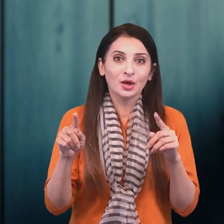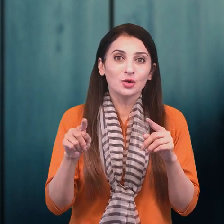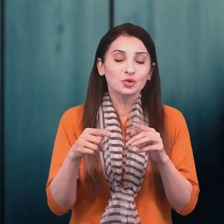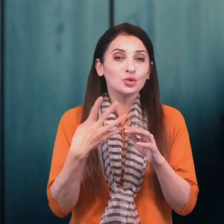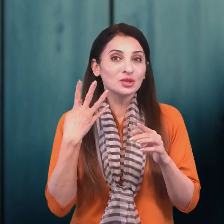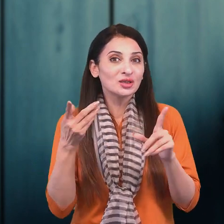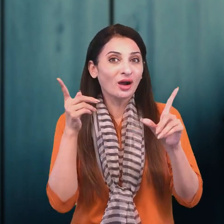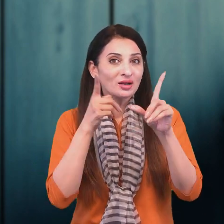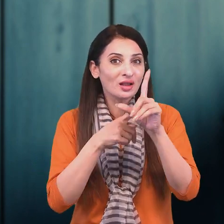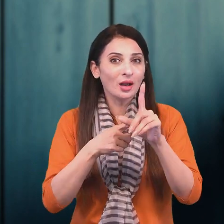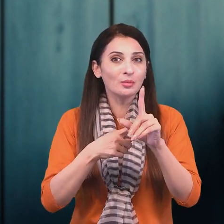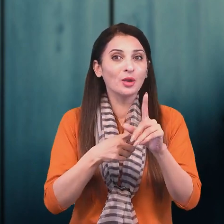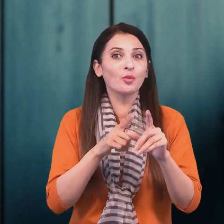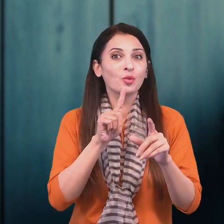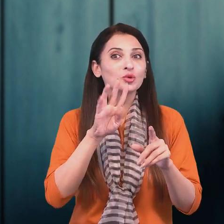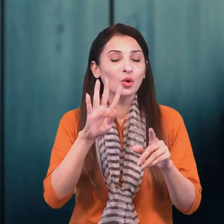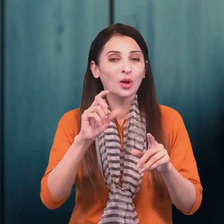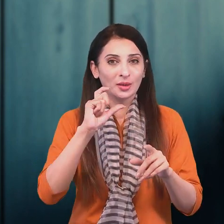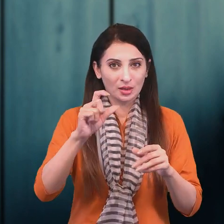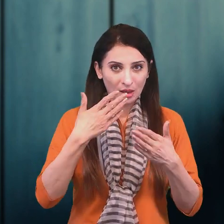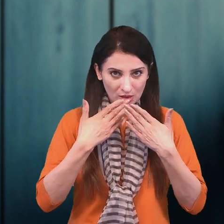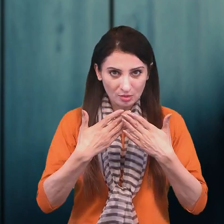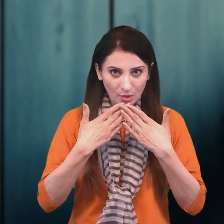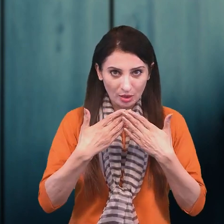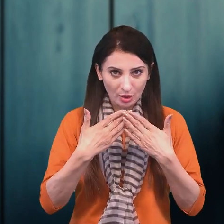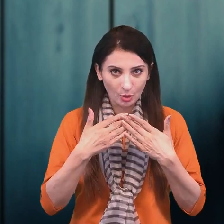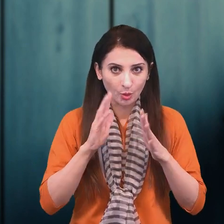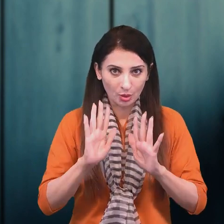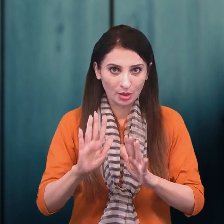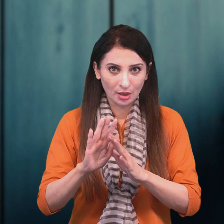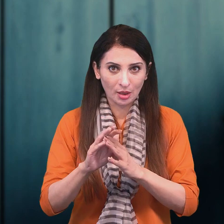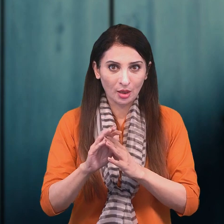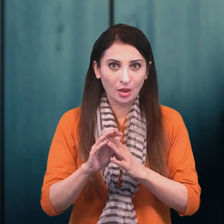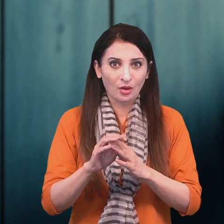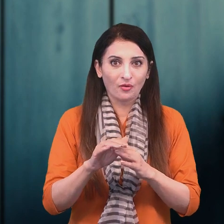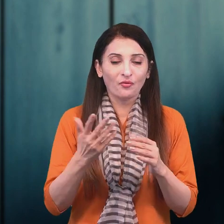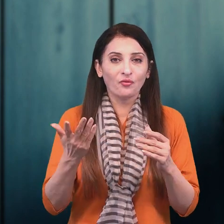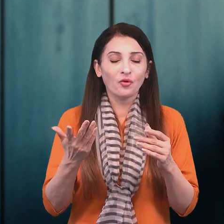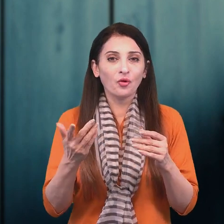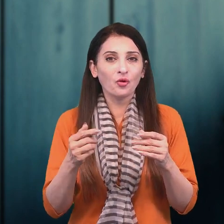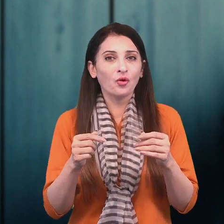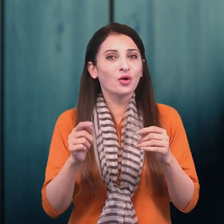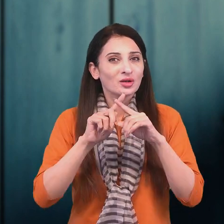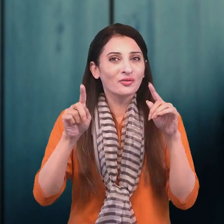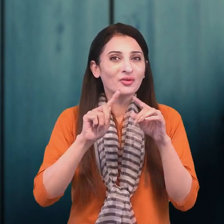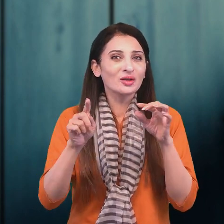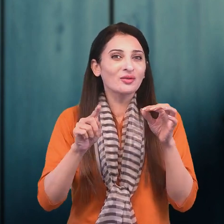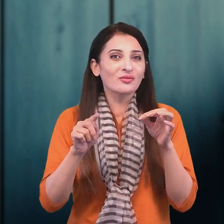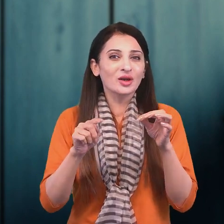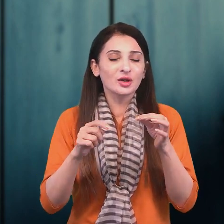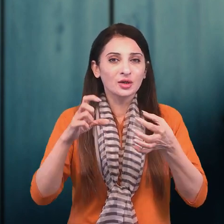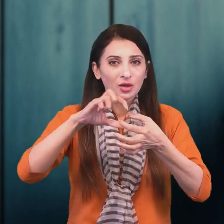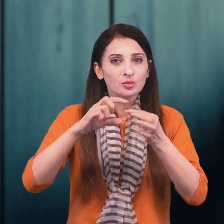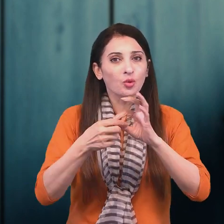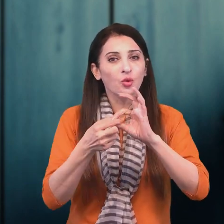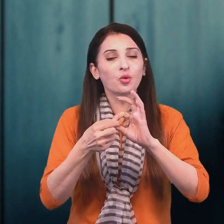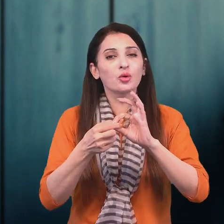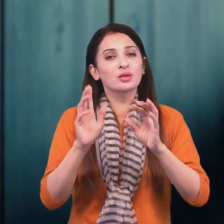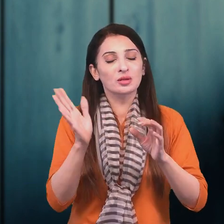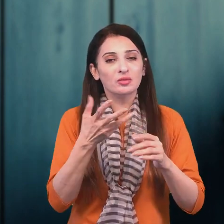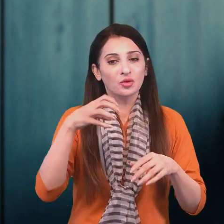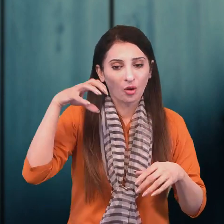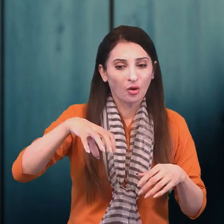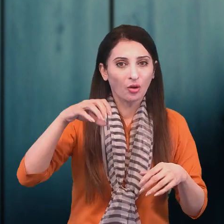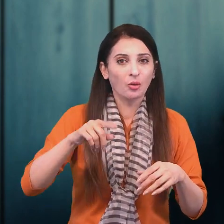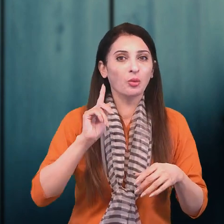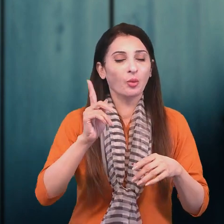جو آپ کے پاس 4 سال کا عرصہ ایک بہت عرصہ ہوتا ہے، اس دوران وہ مختلف غیر نصابی سرگرمیوں میں حصہ نہیں لیتے. ہم